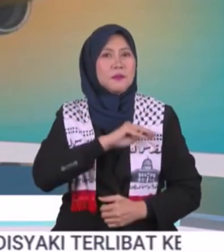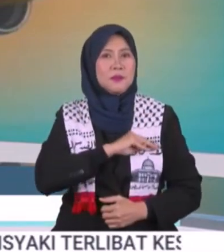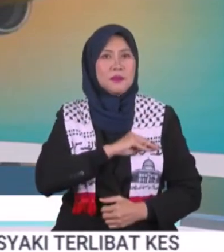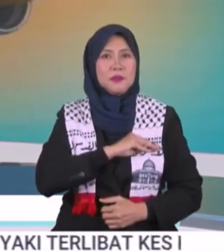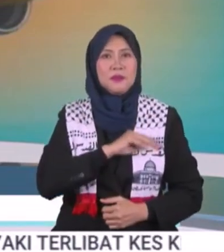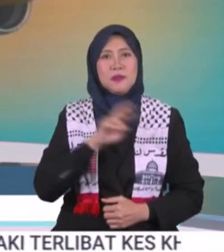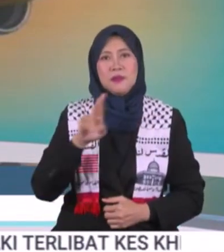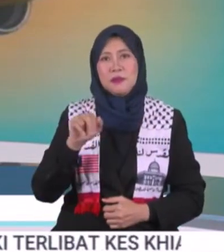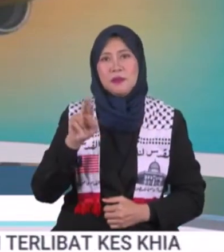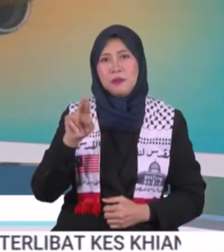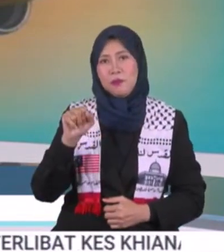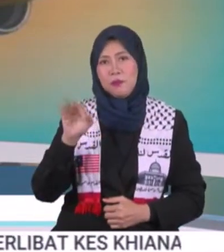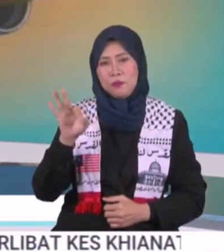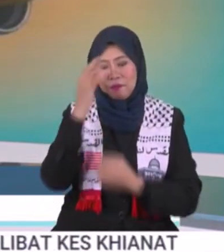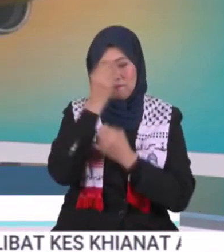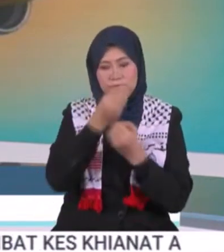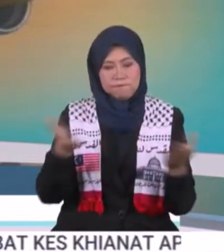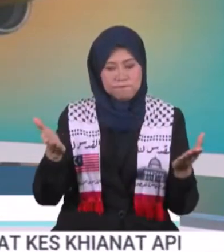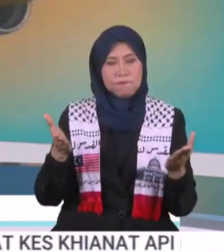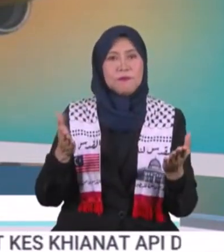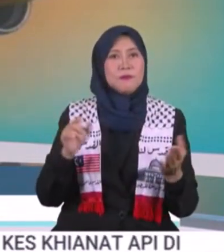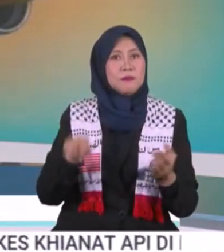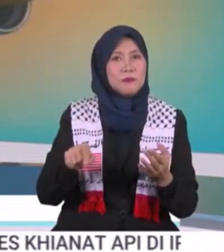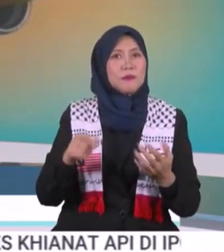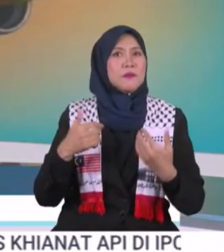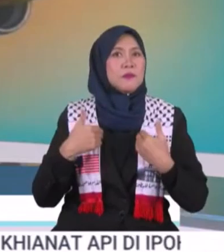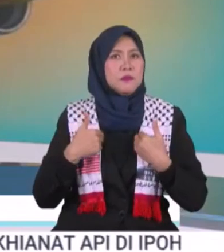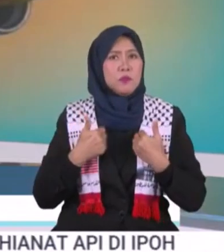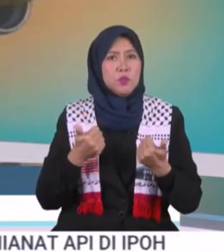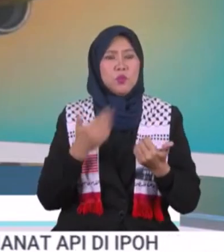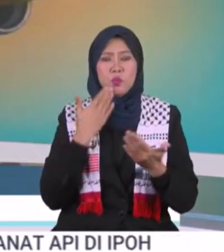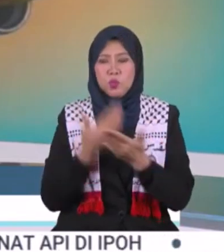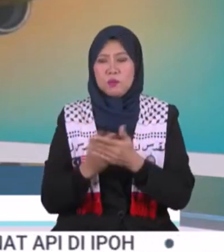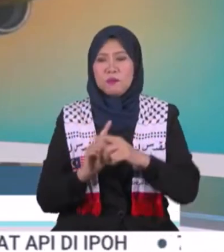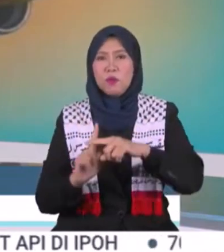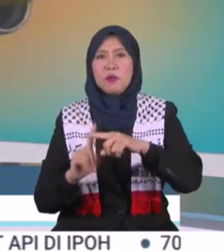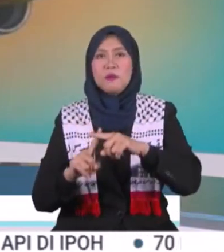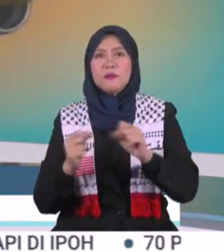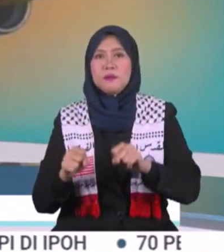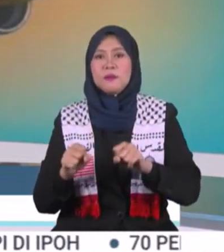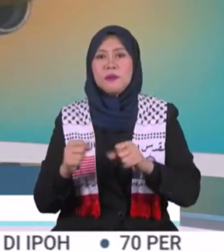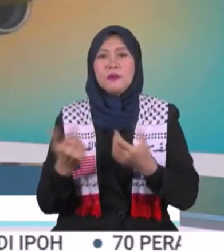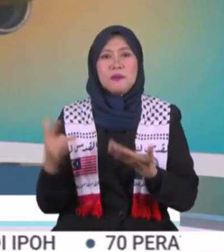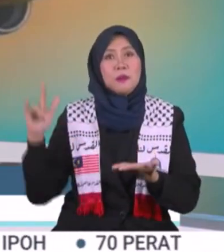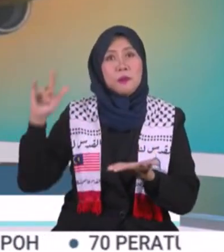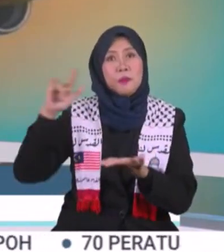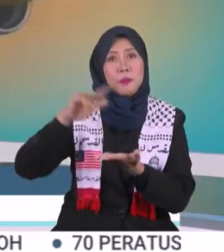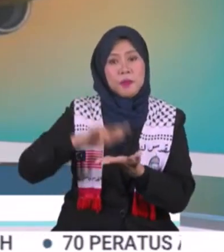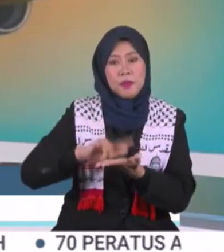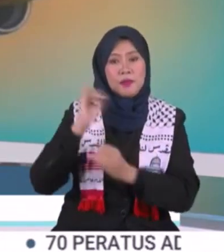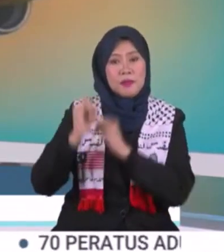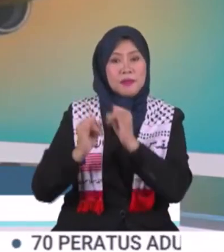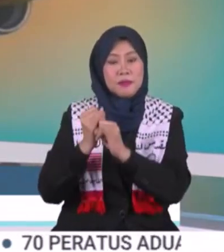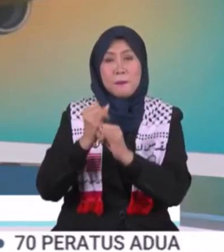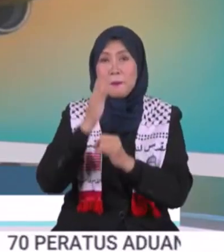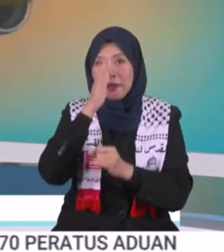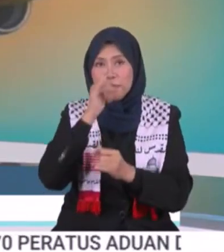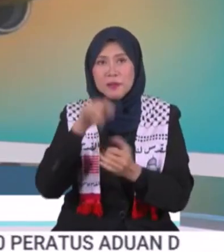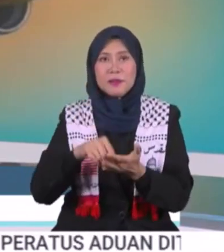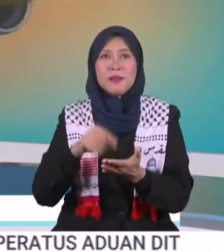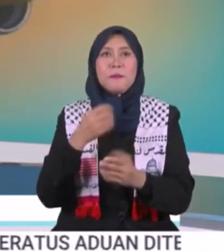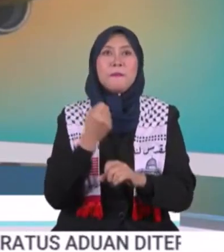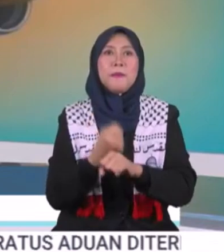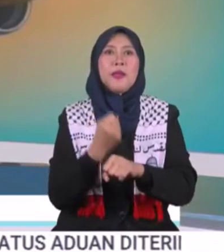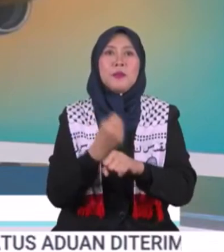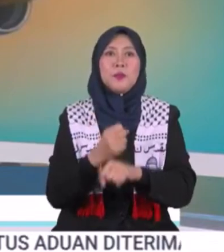Datuk Seri Abdul Rauf Yusof memaklumkan ia juga satu perkembangan positif bagi operasi lapangan terbang antarabangsa Melaka di